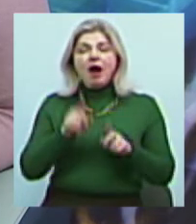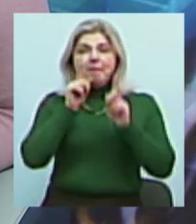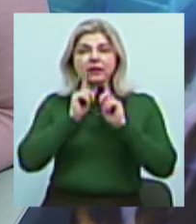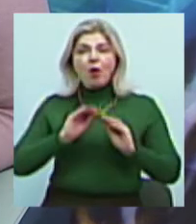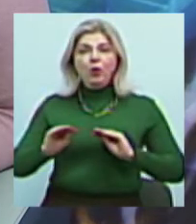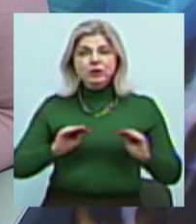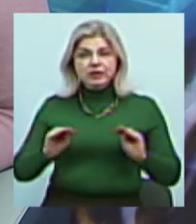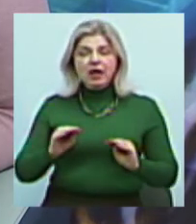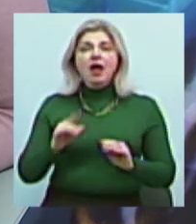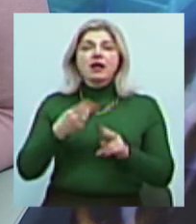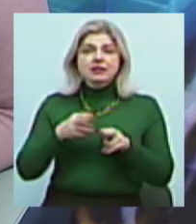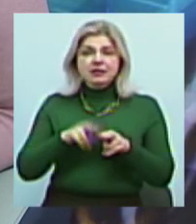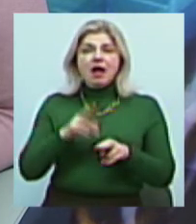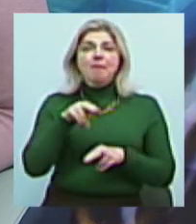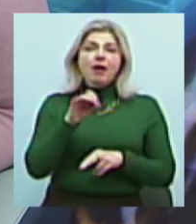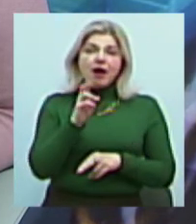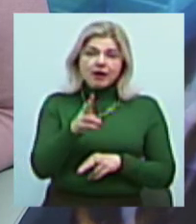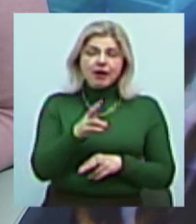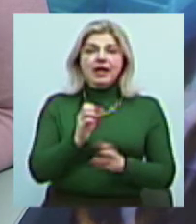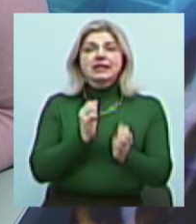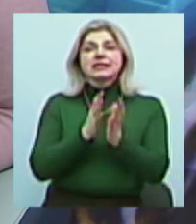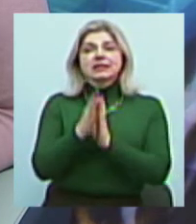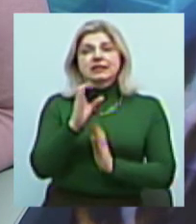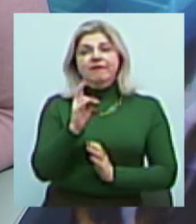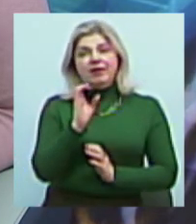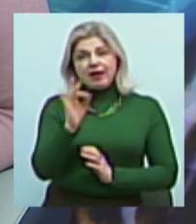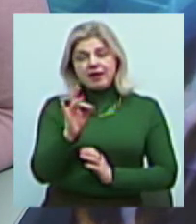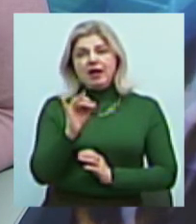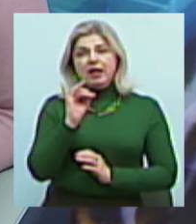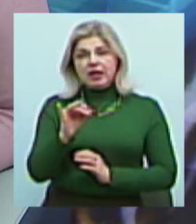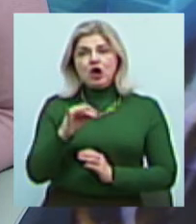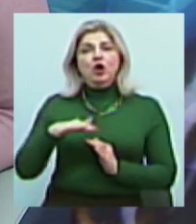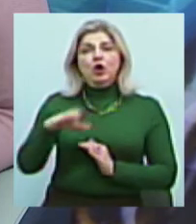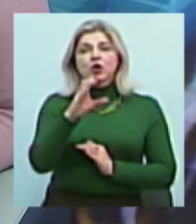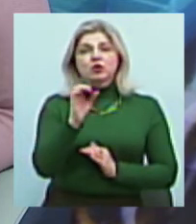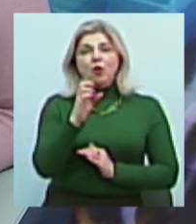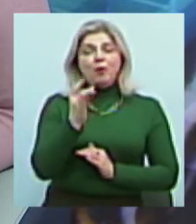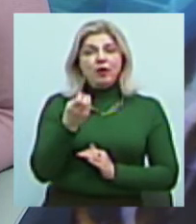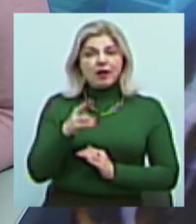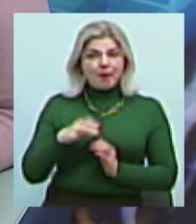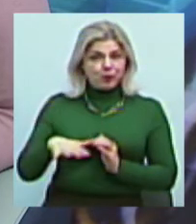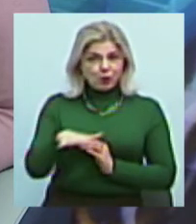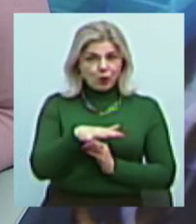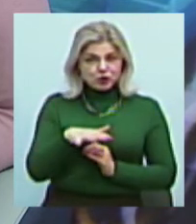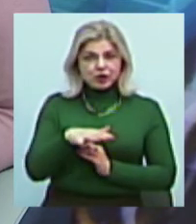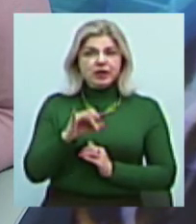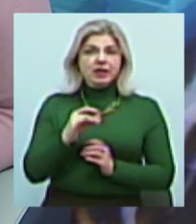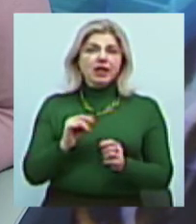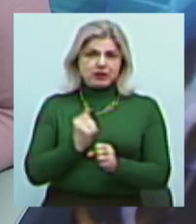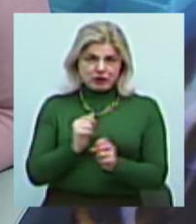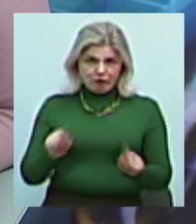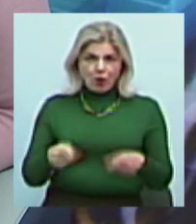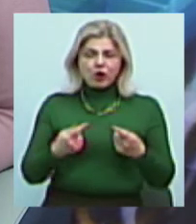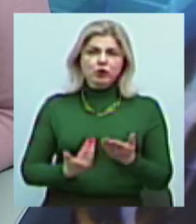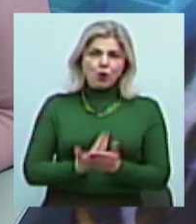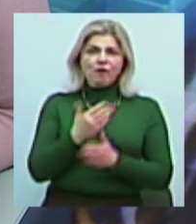і парки, да, і сквери, і реконструкція соборної площаді, да, це створення таких нових